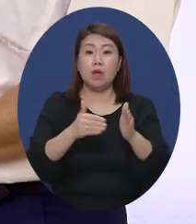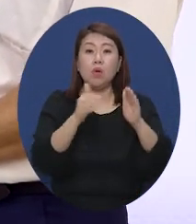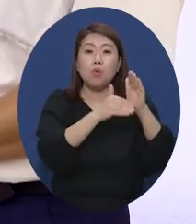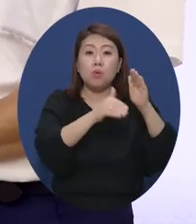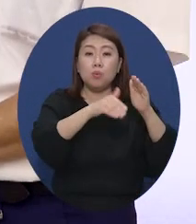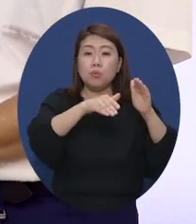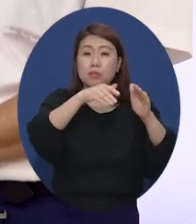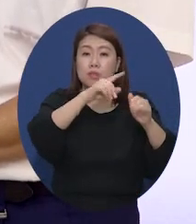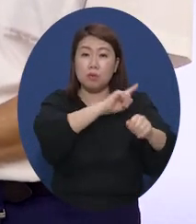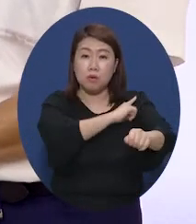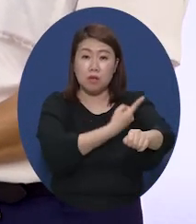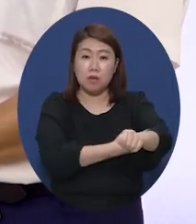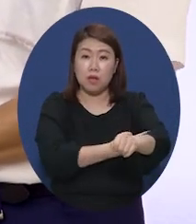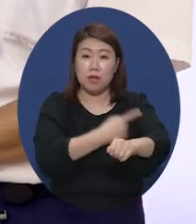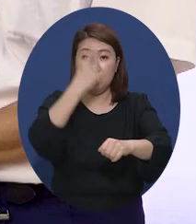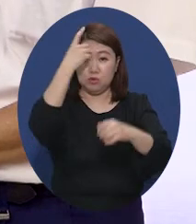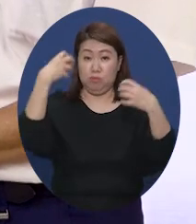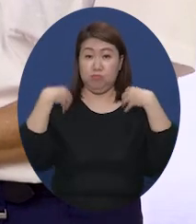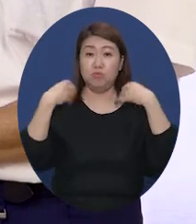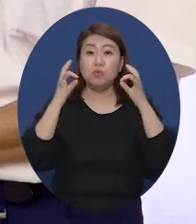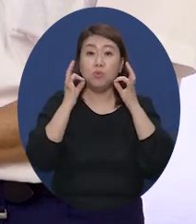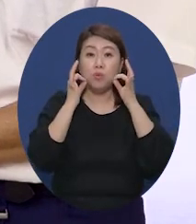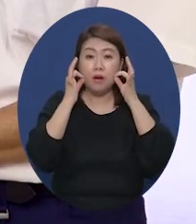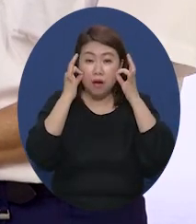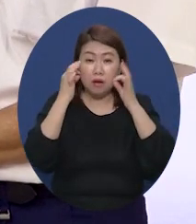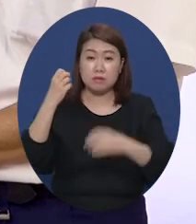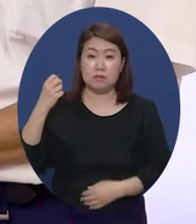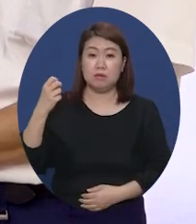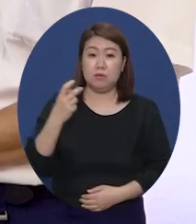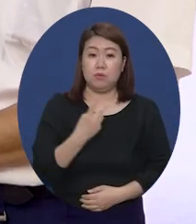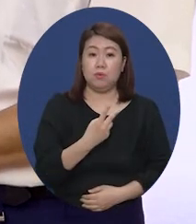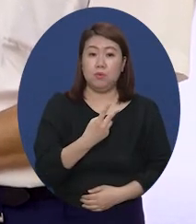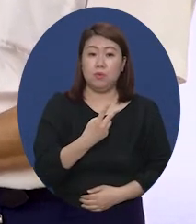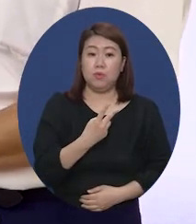이 공권력과 정부의 노력과 그